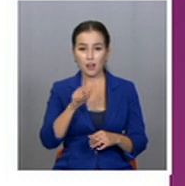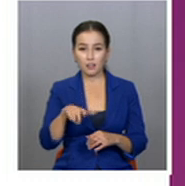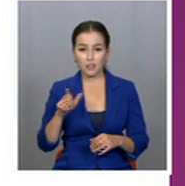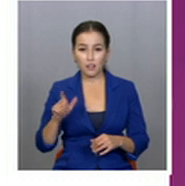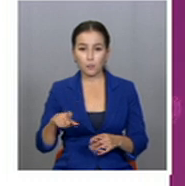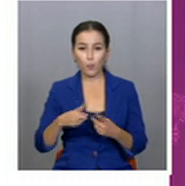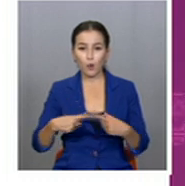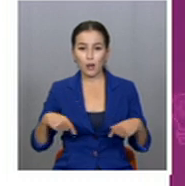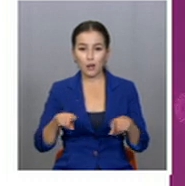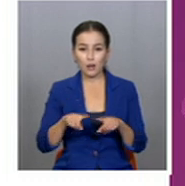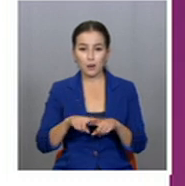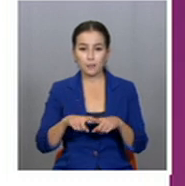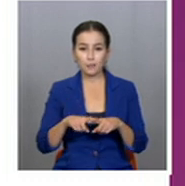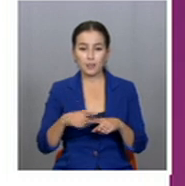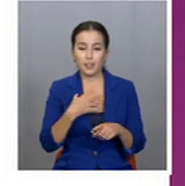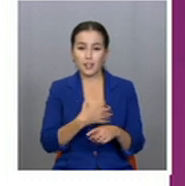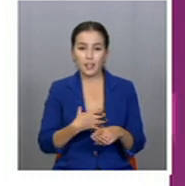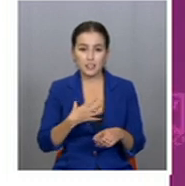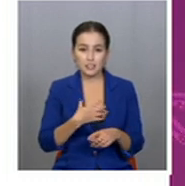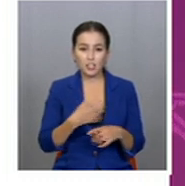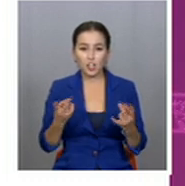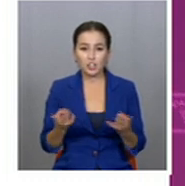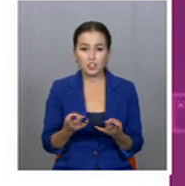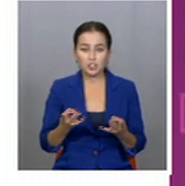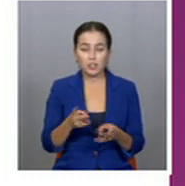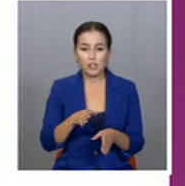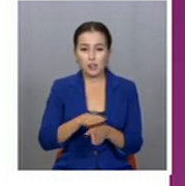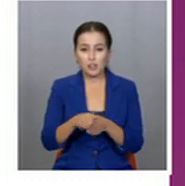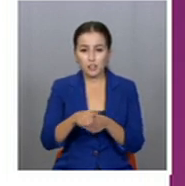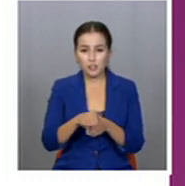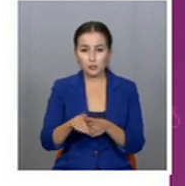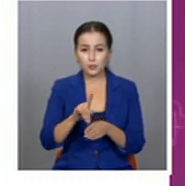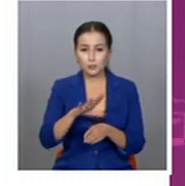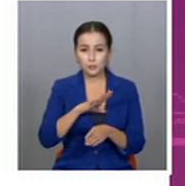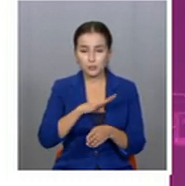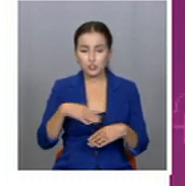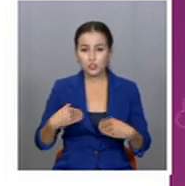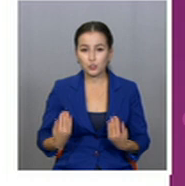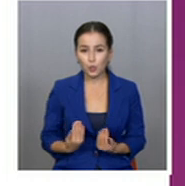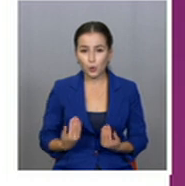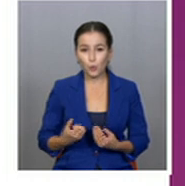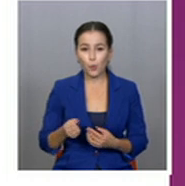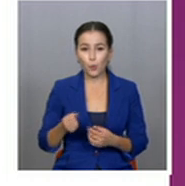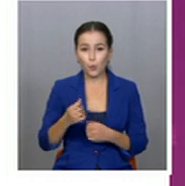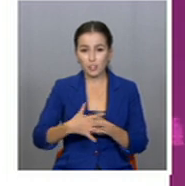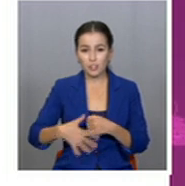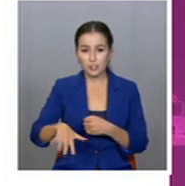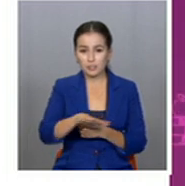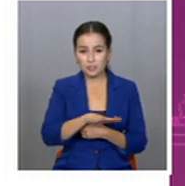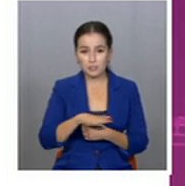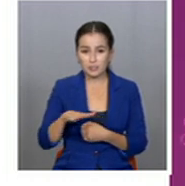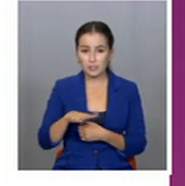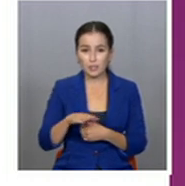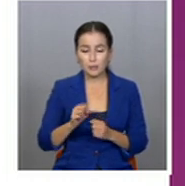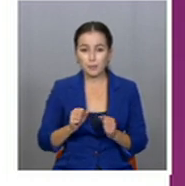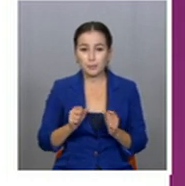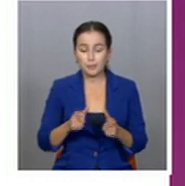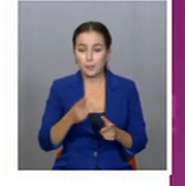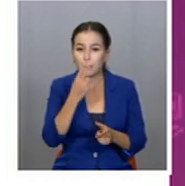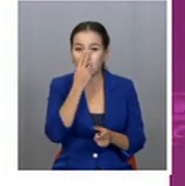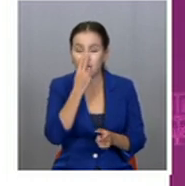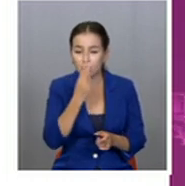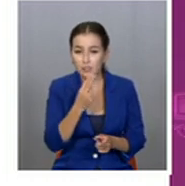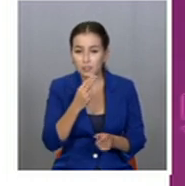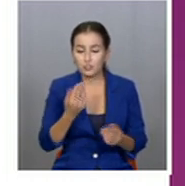қоғамның негізгі қажеттіліктерін қанағаттандыру үдерісінде тіршілік ету ортасына бейімделу тетігі.